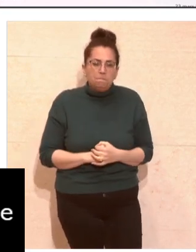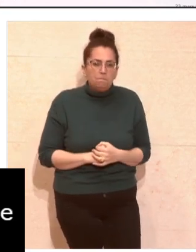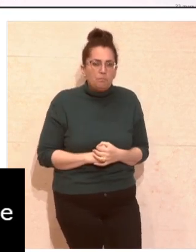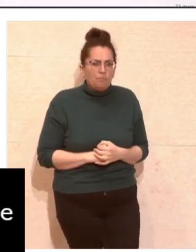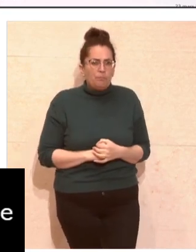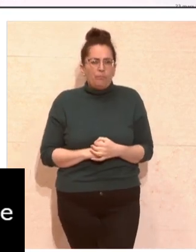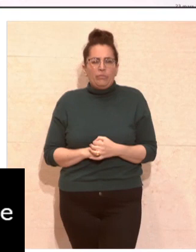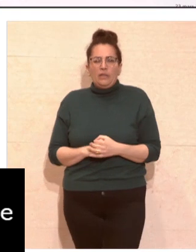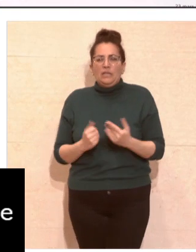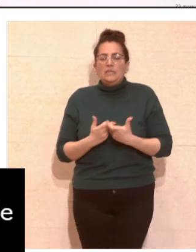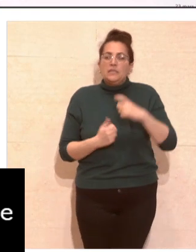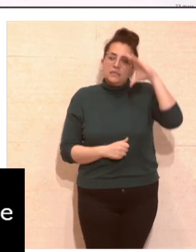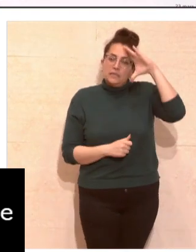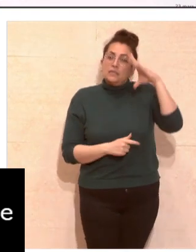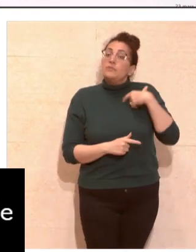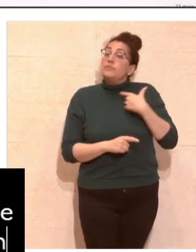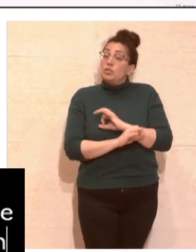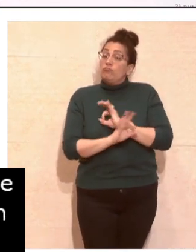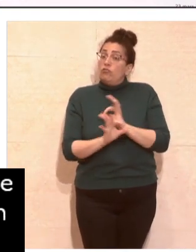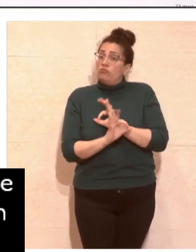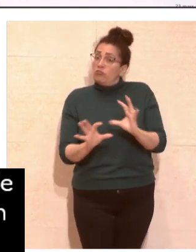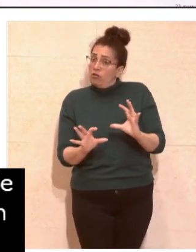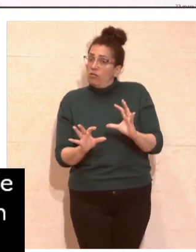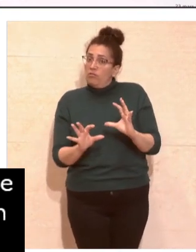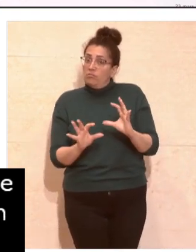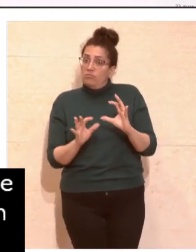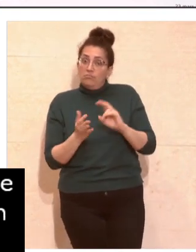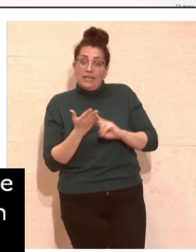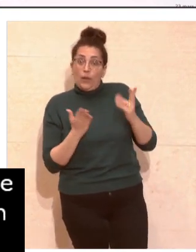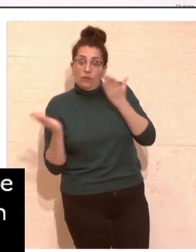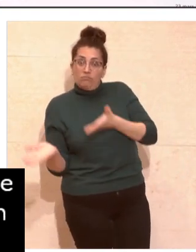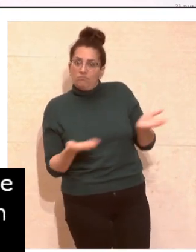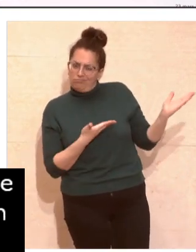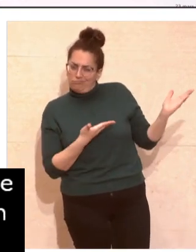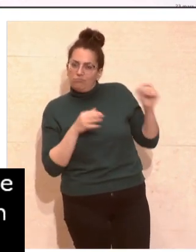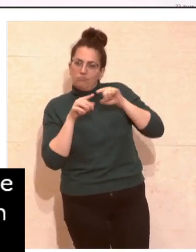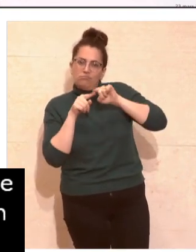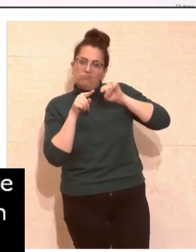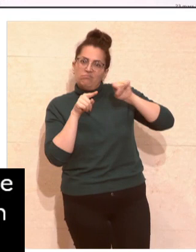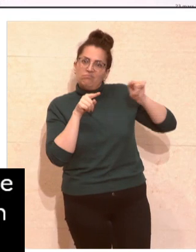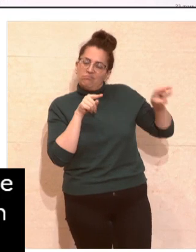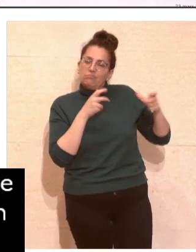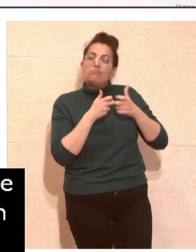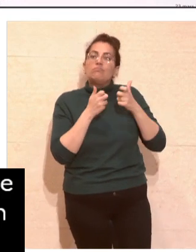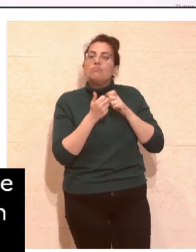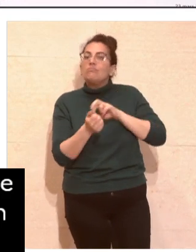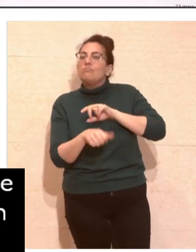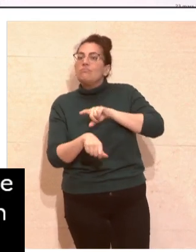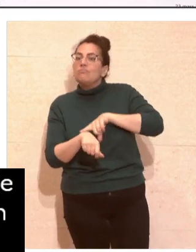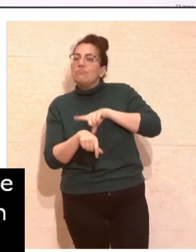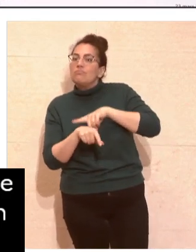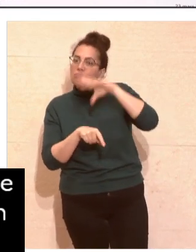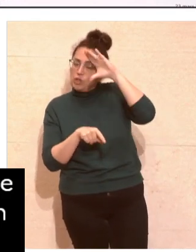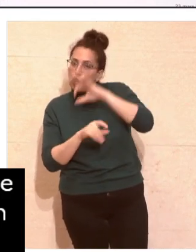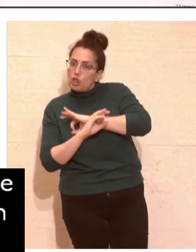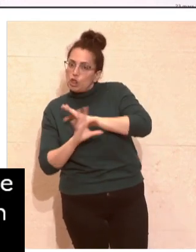la privation de sommeil, donc sur le graphique à droite, donc avec les heures passées en privation de sommeil, eh bien on va